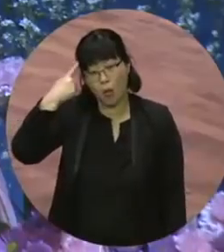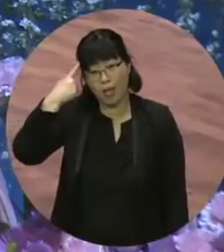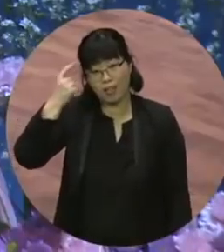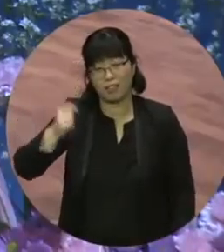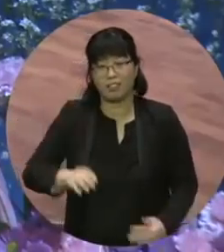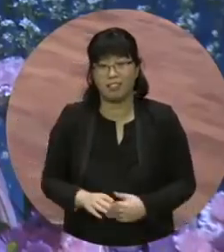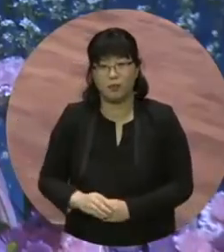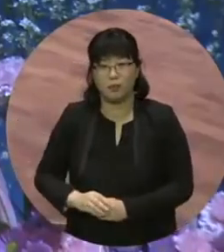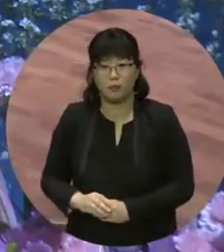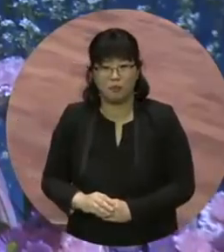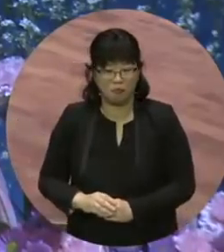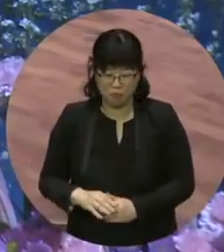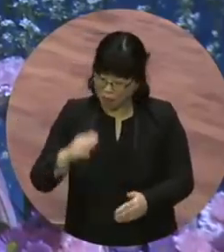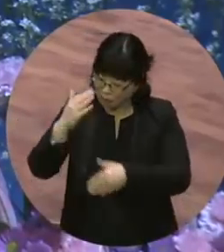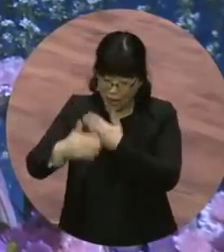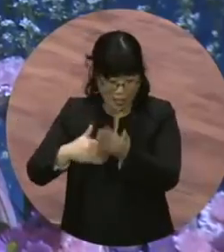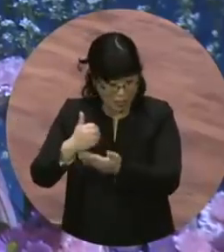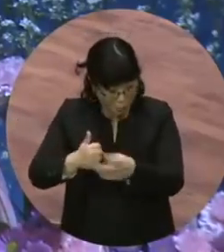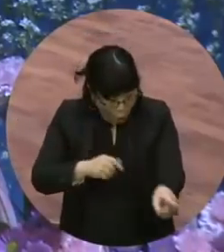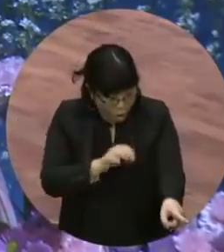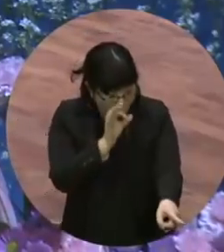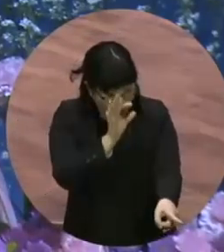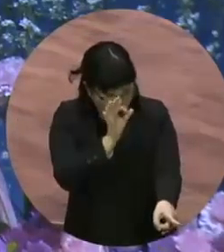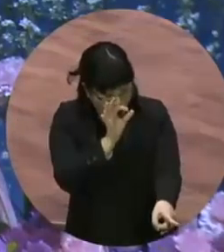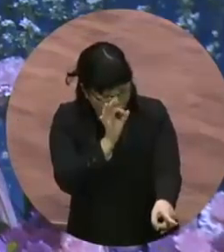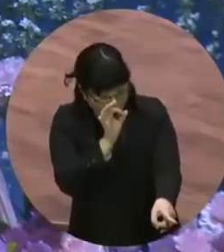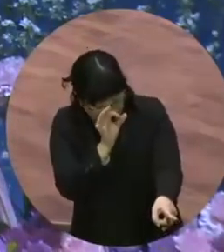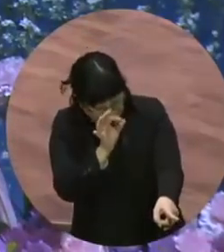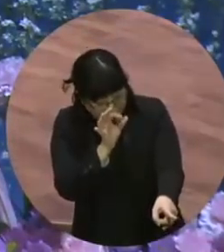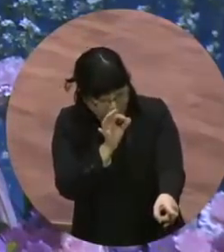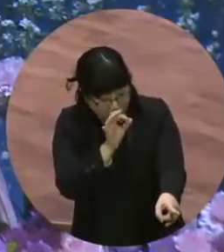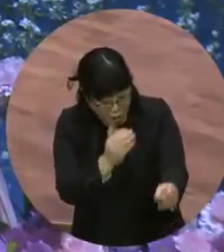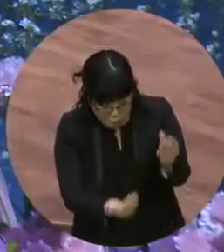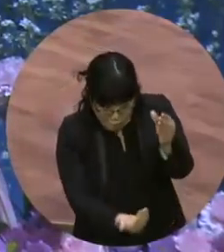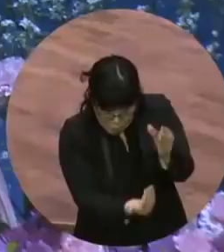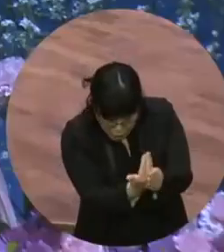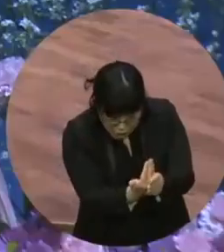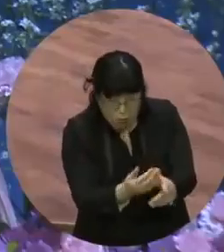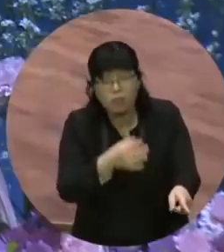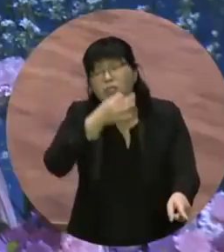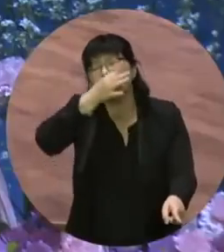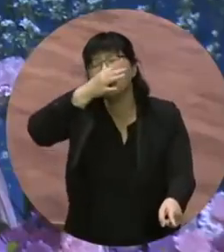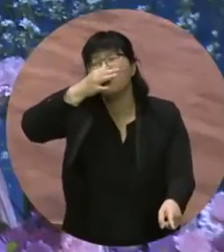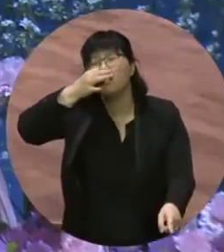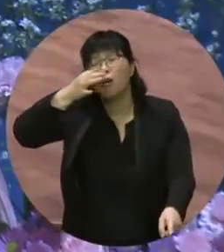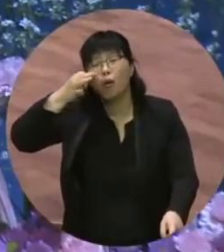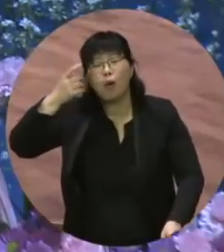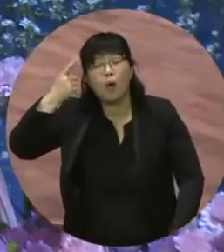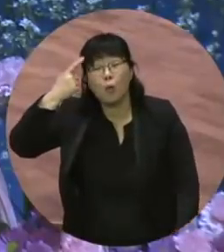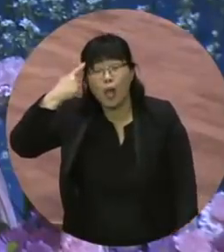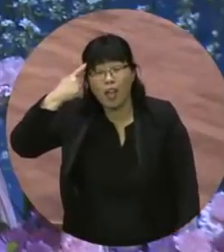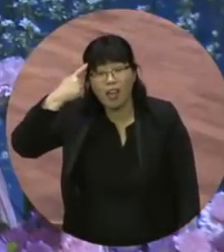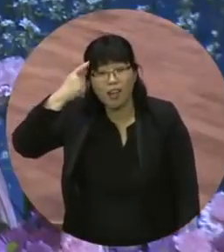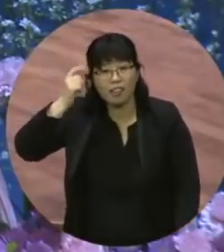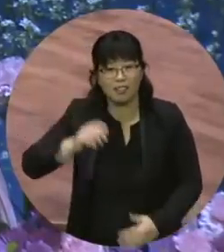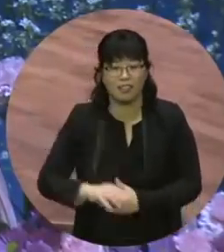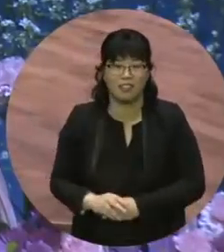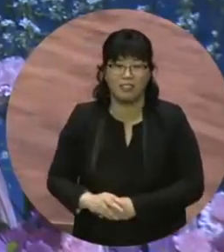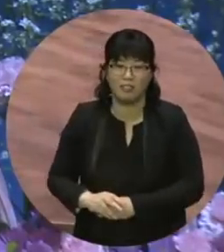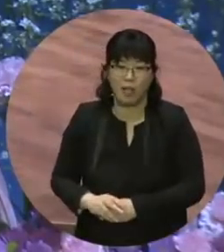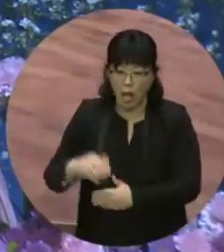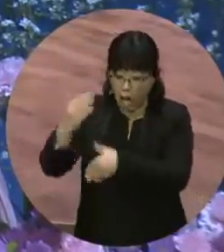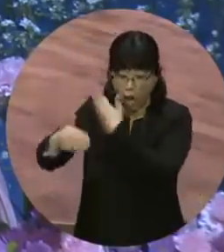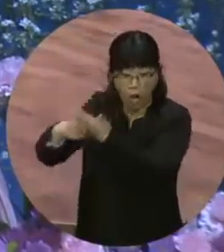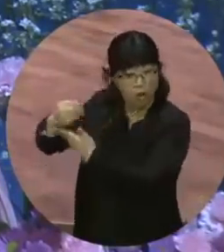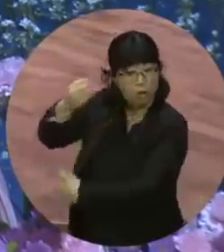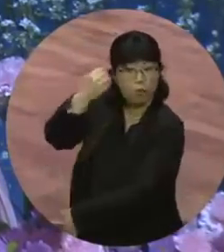하나님께서 불가능을 즐거운 이유가 어디였느냐? 이 엘사다의 하나님은 절대